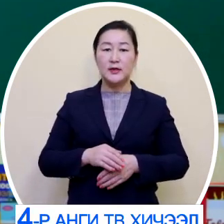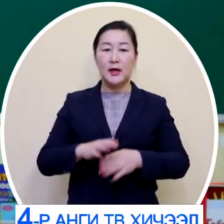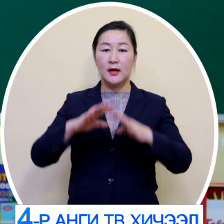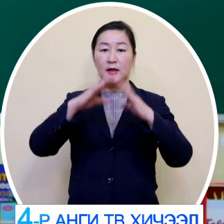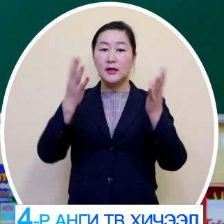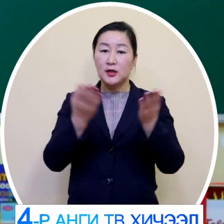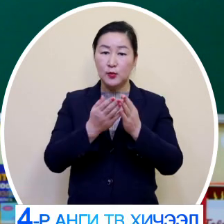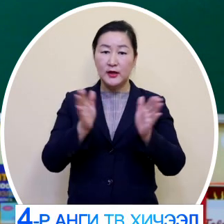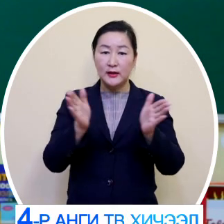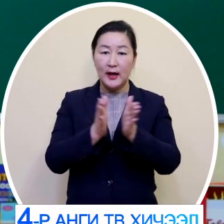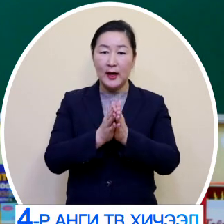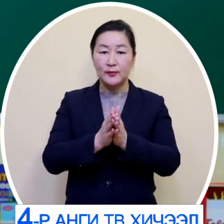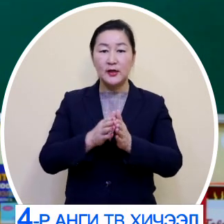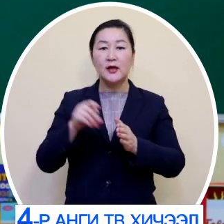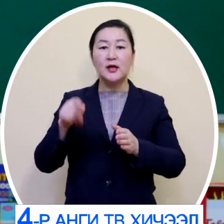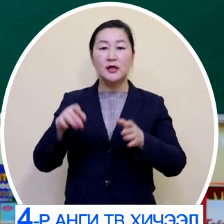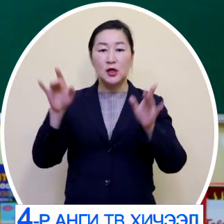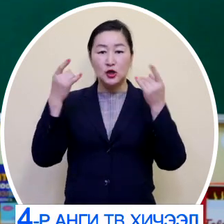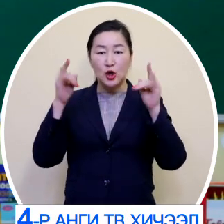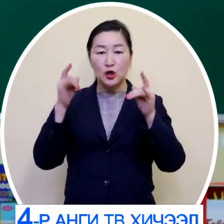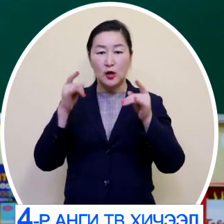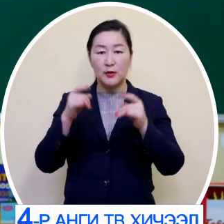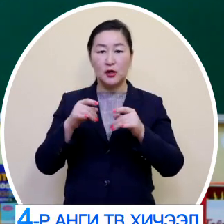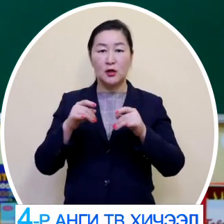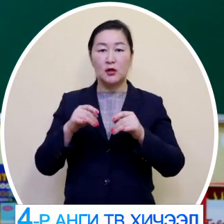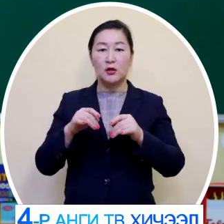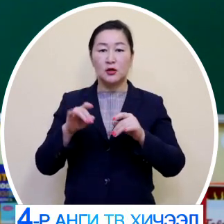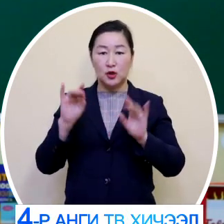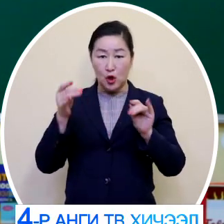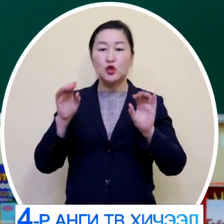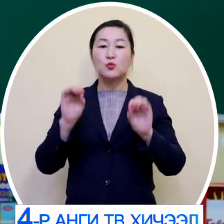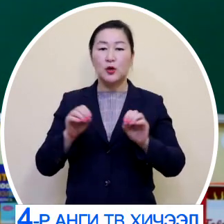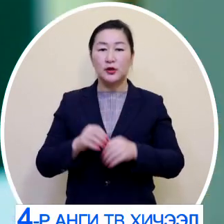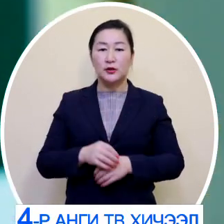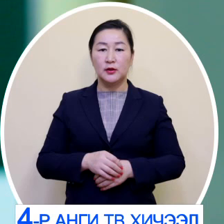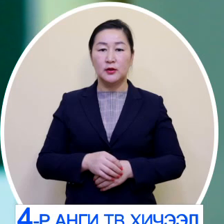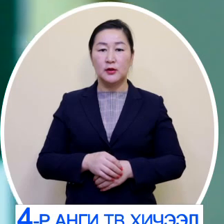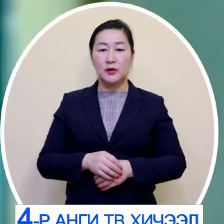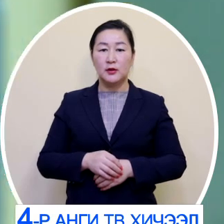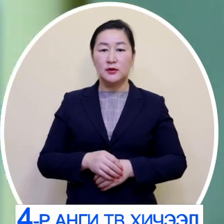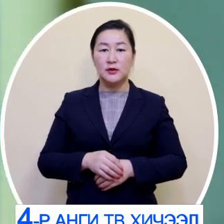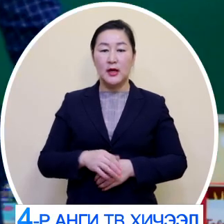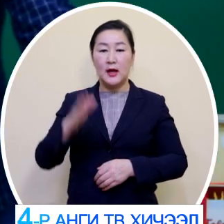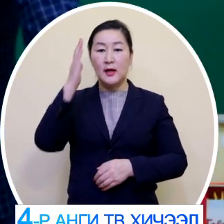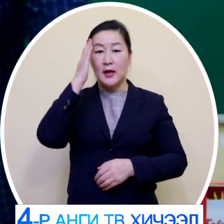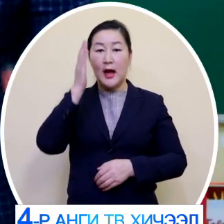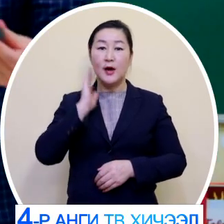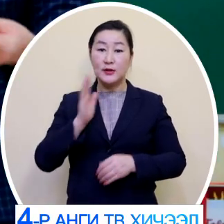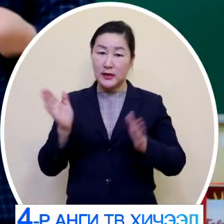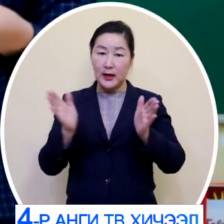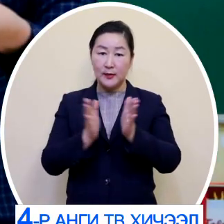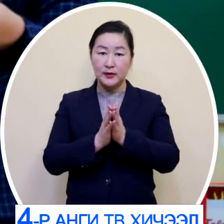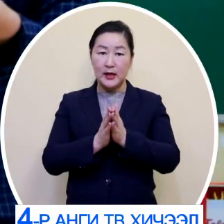мэт тоглоомуудыг тоглож болох юм. Гэхдээ гэр бүлийнхаа том хүний хамтаар аюулгүй ажиллагааны дүрмийг баримталж ажиллана. За,